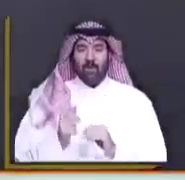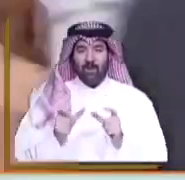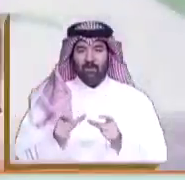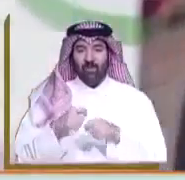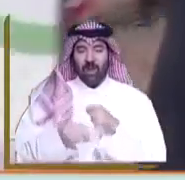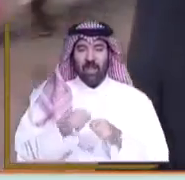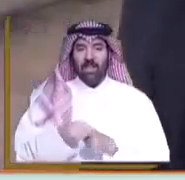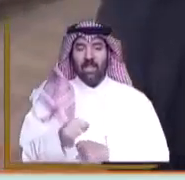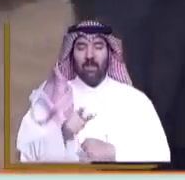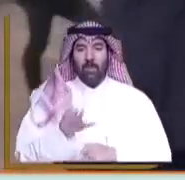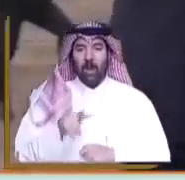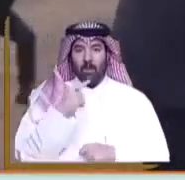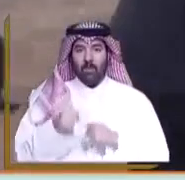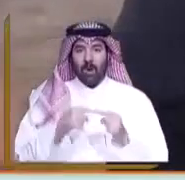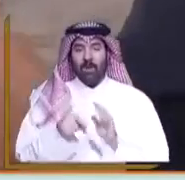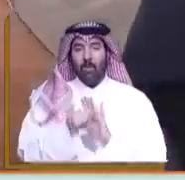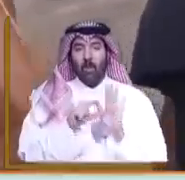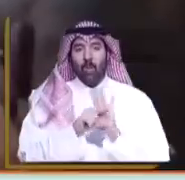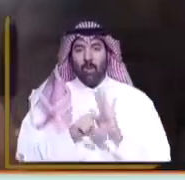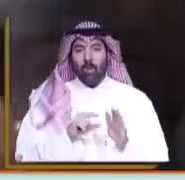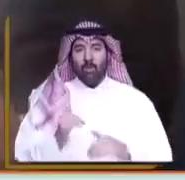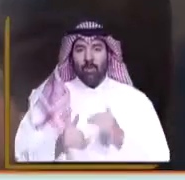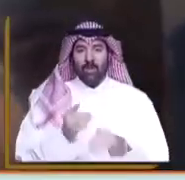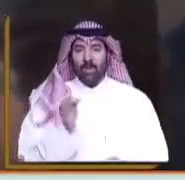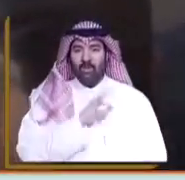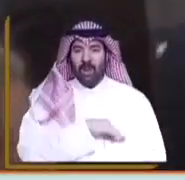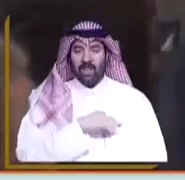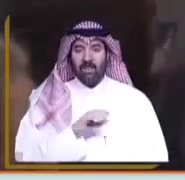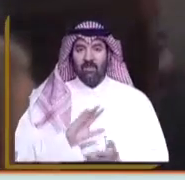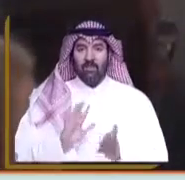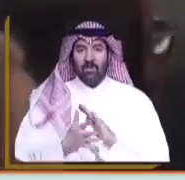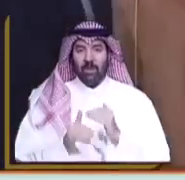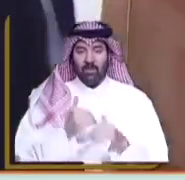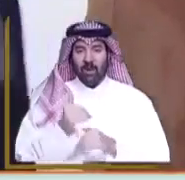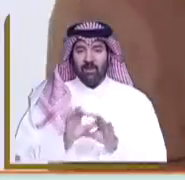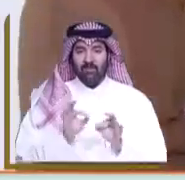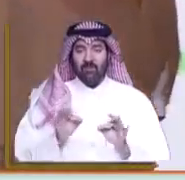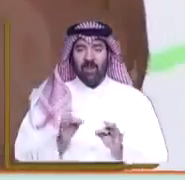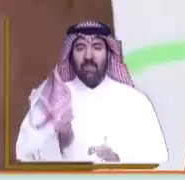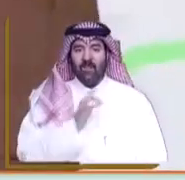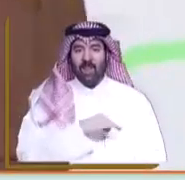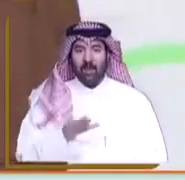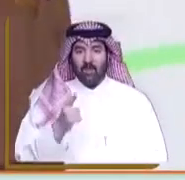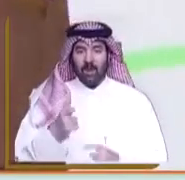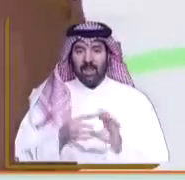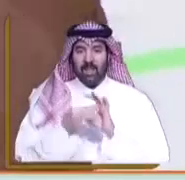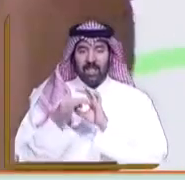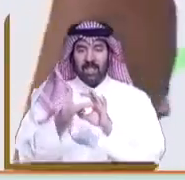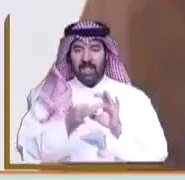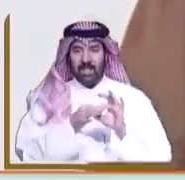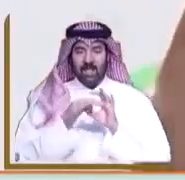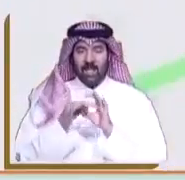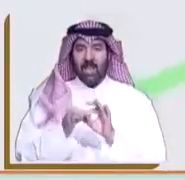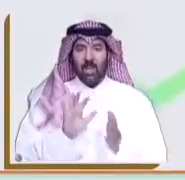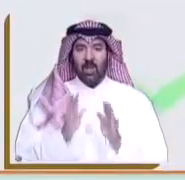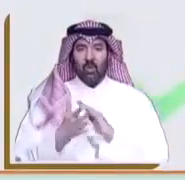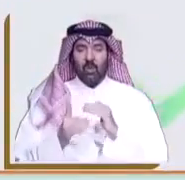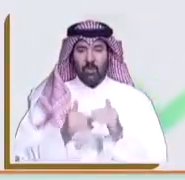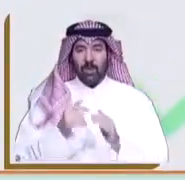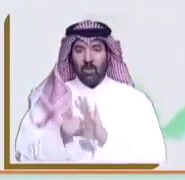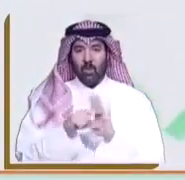واستدامة بمبادرات حصد العالم ثمارها تغيرات ملموسة في التنسيق الدولي للتعامل مع كافة